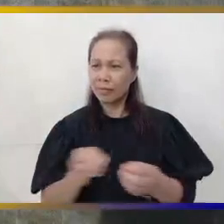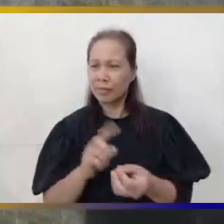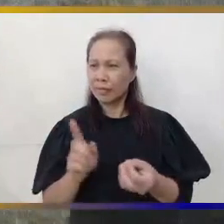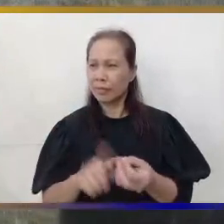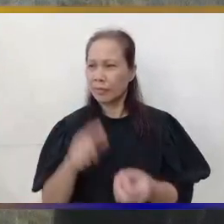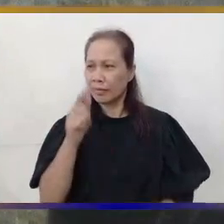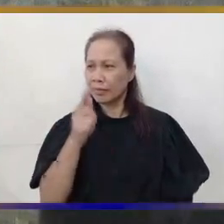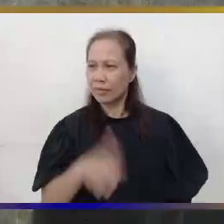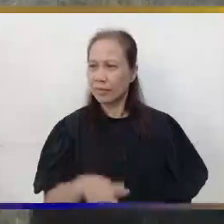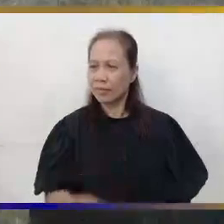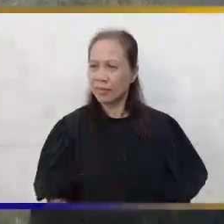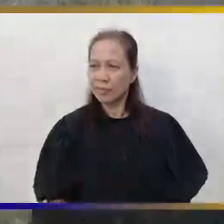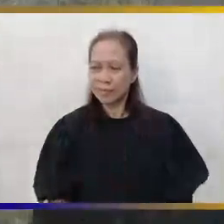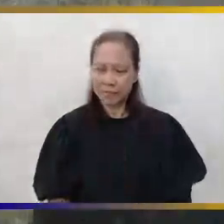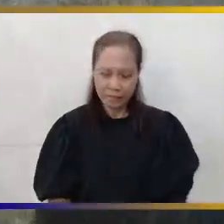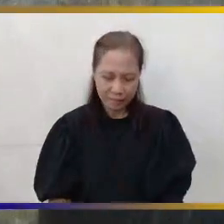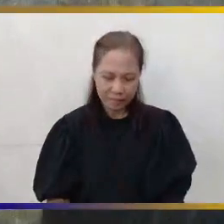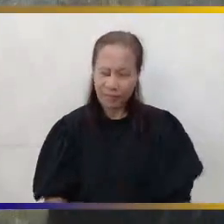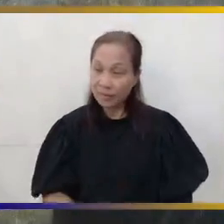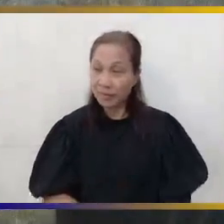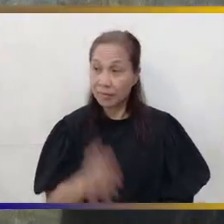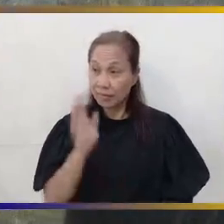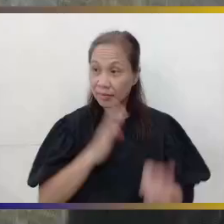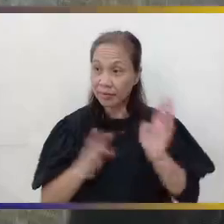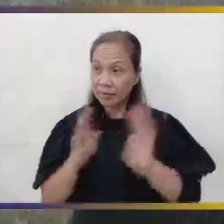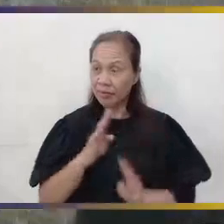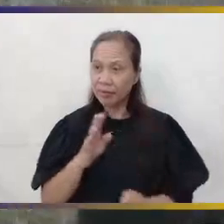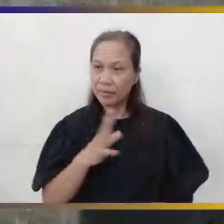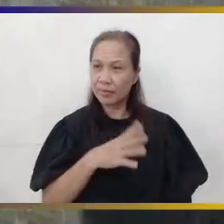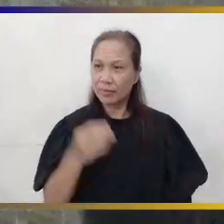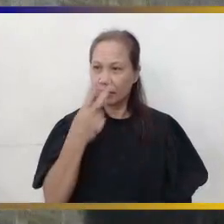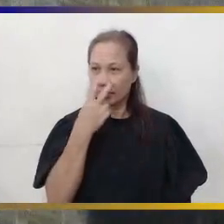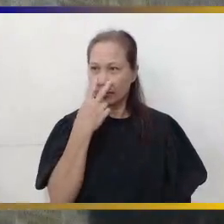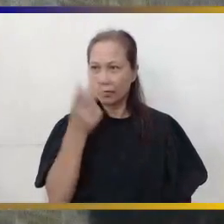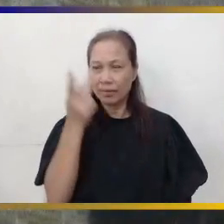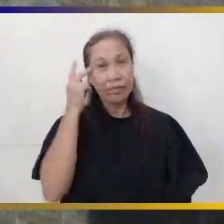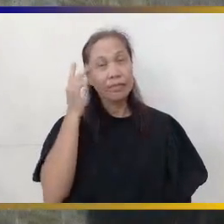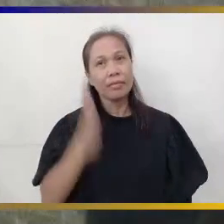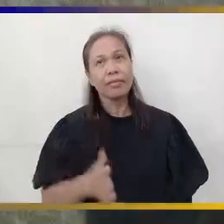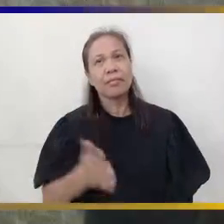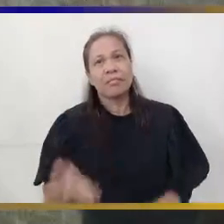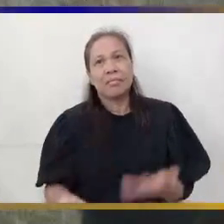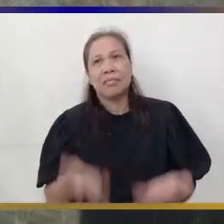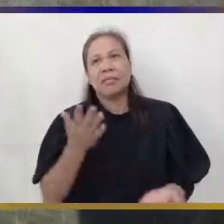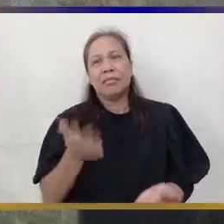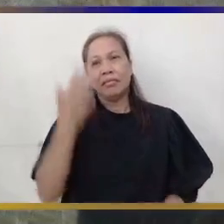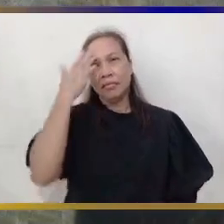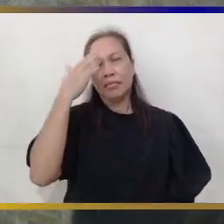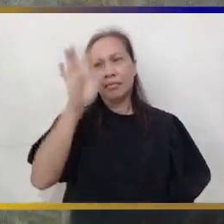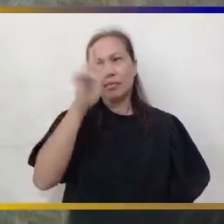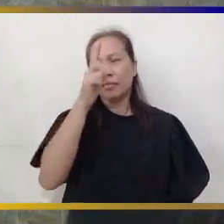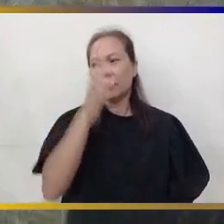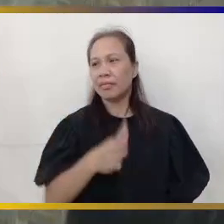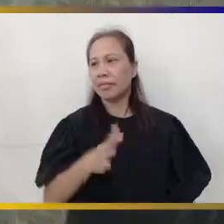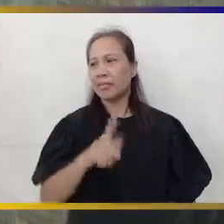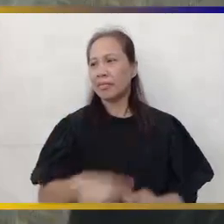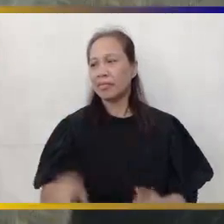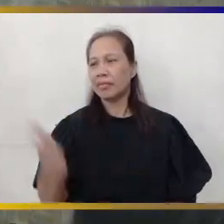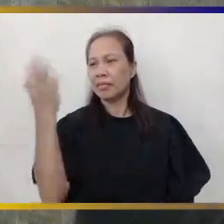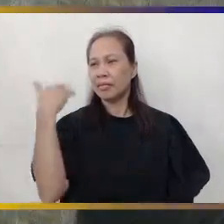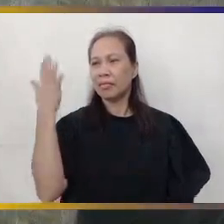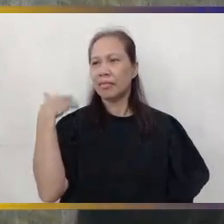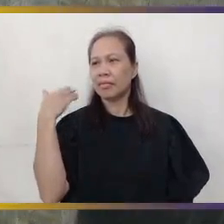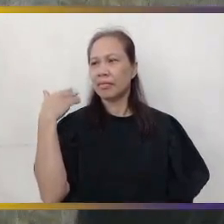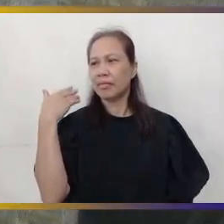the problem here ah dalawa mapatid nakita ko Sabi ko All right maaring hindi nila gaanong kilala ang Diyos but back in Those days